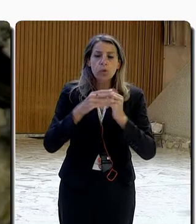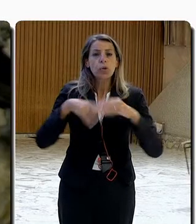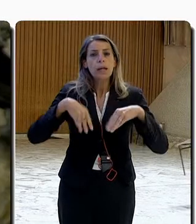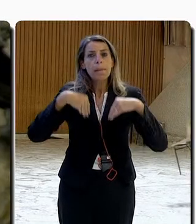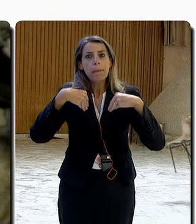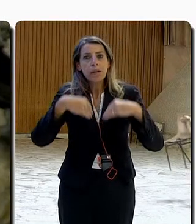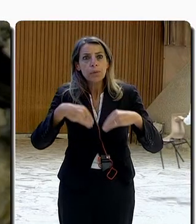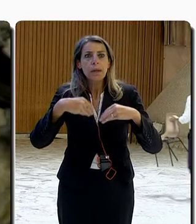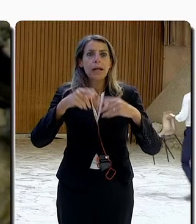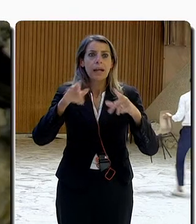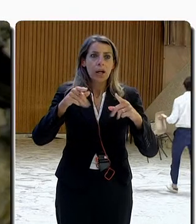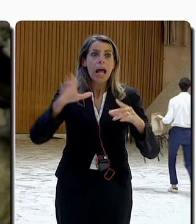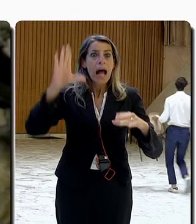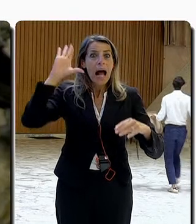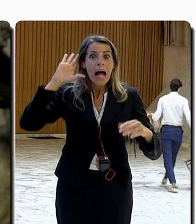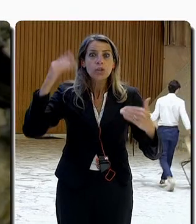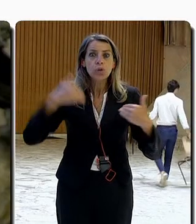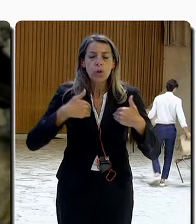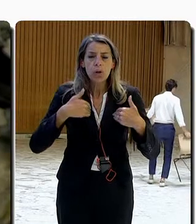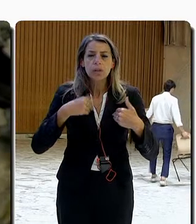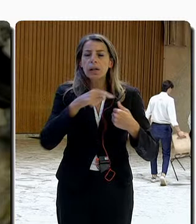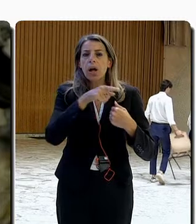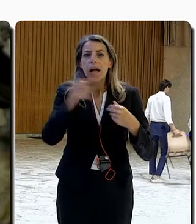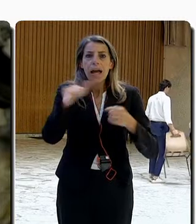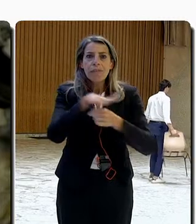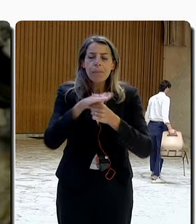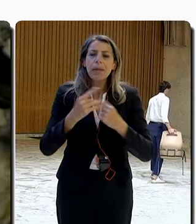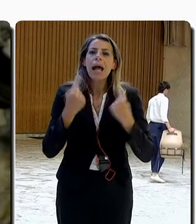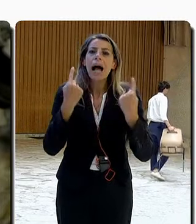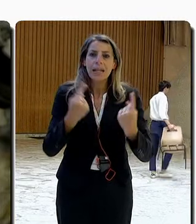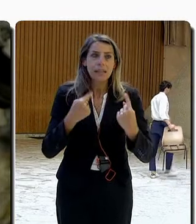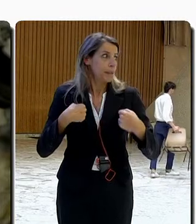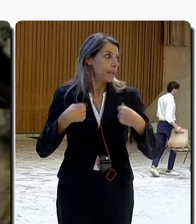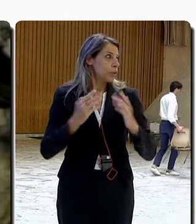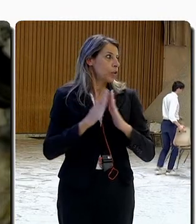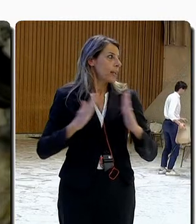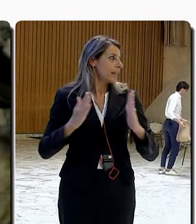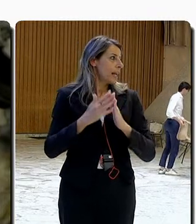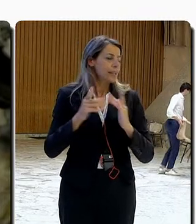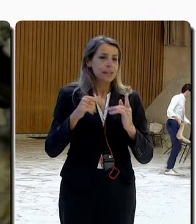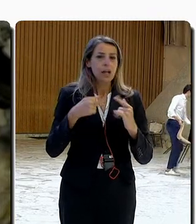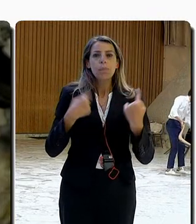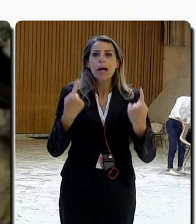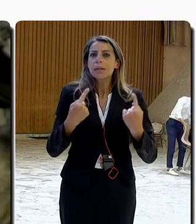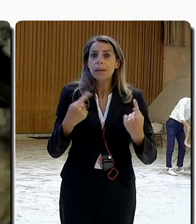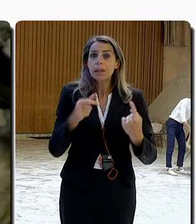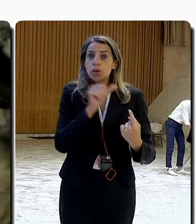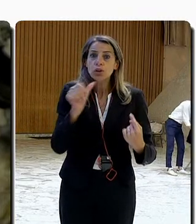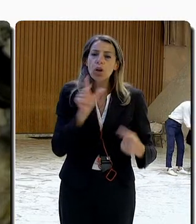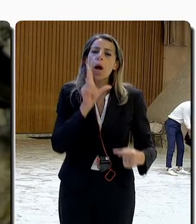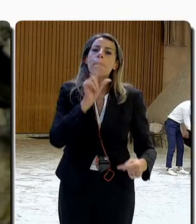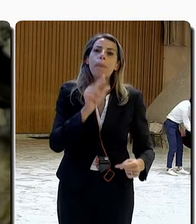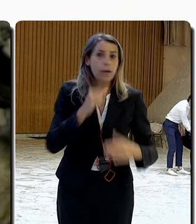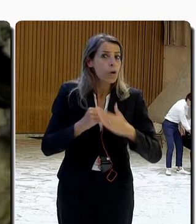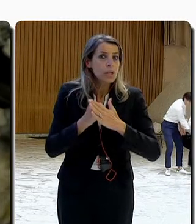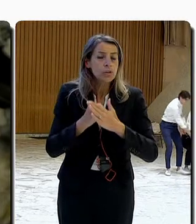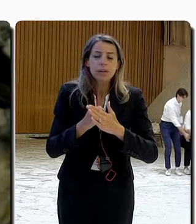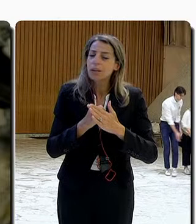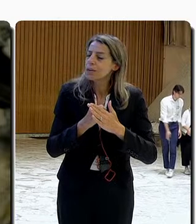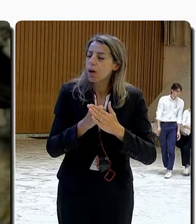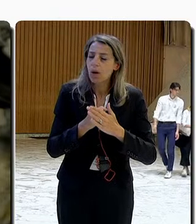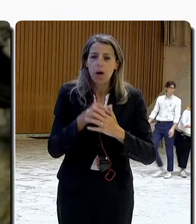e si aspettano dalla Chiesa non solo parole di sostegno, ma anche